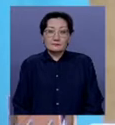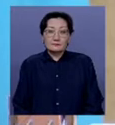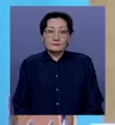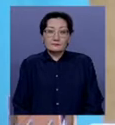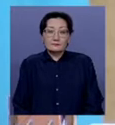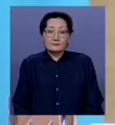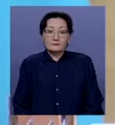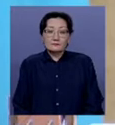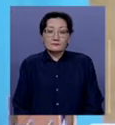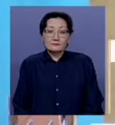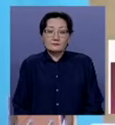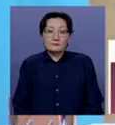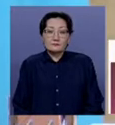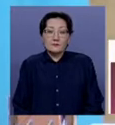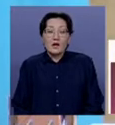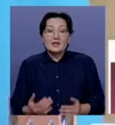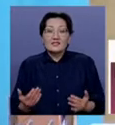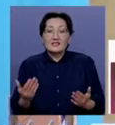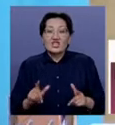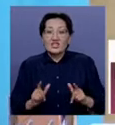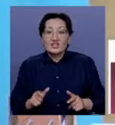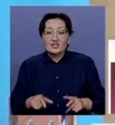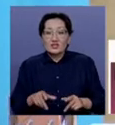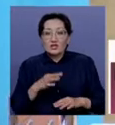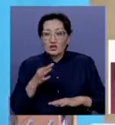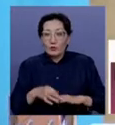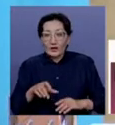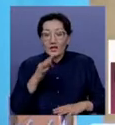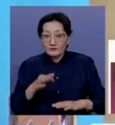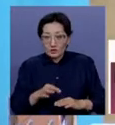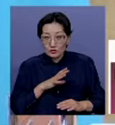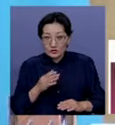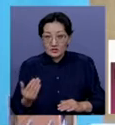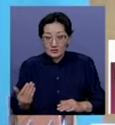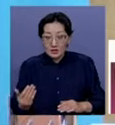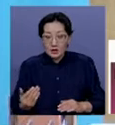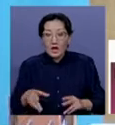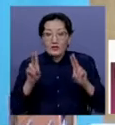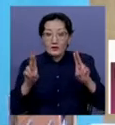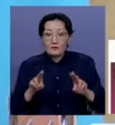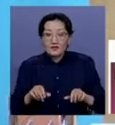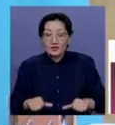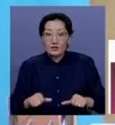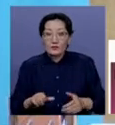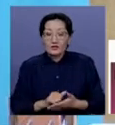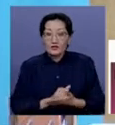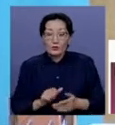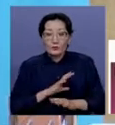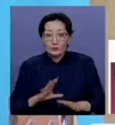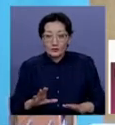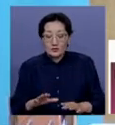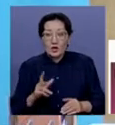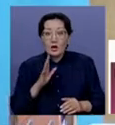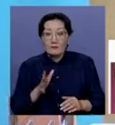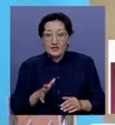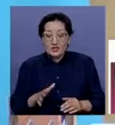очень чиновничью ответили, Сапархан. Сіз нағыз шенеунік сияқты жауап бердіңіз, Сапархан Кесікбайұлы. Нормативті құқықтық актілері болмаған соң 5